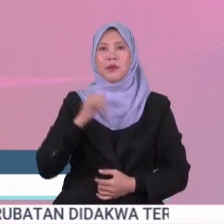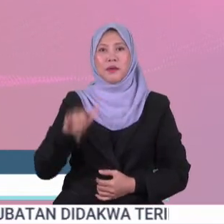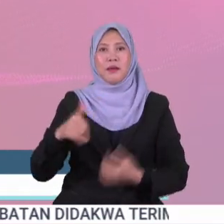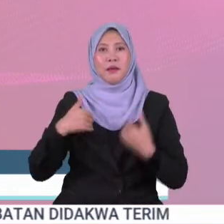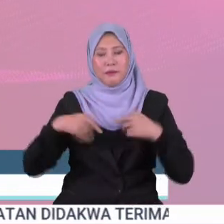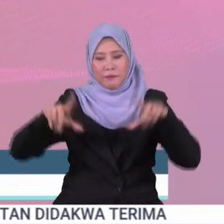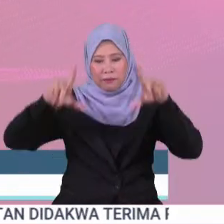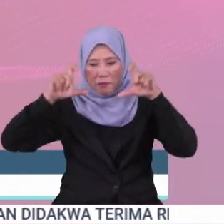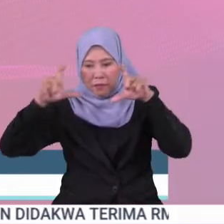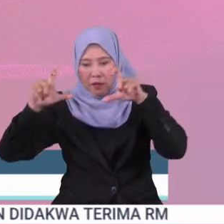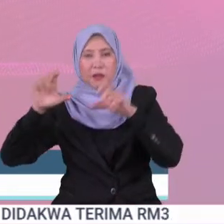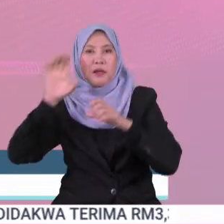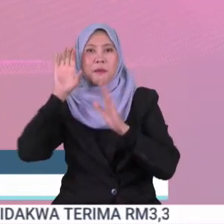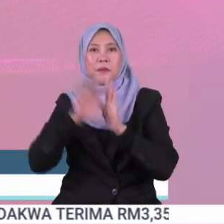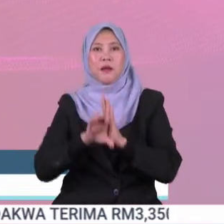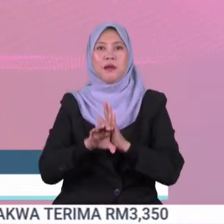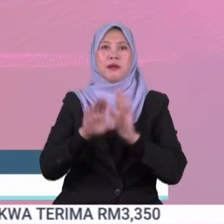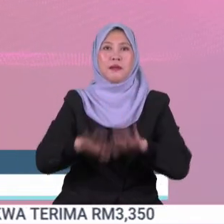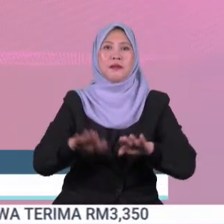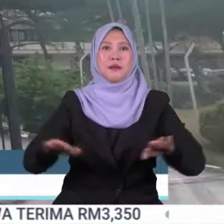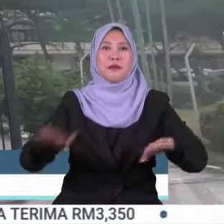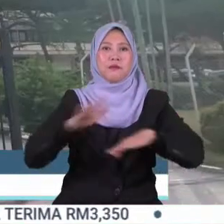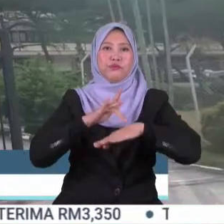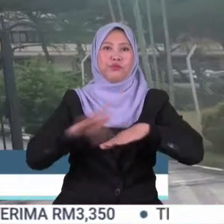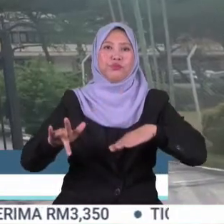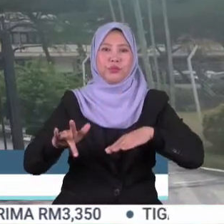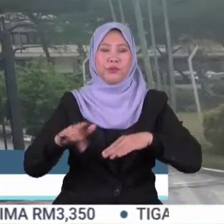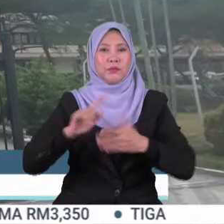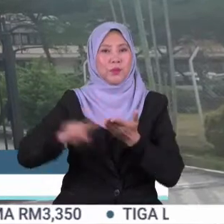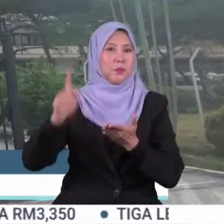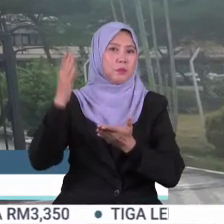bahan pornografi kanak-kanak Mei lepas.